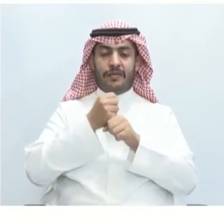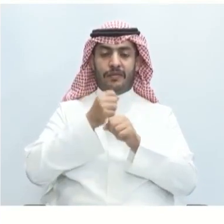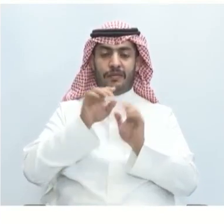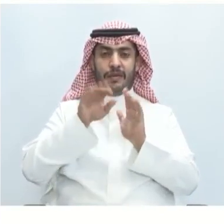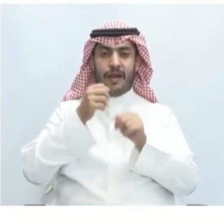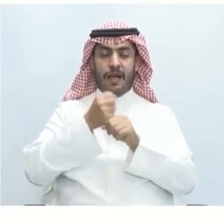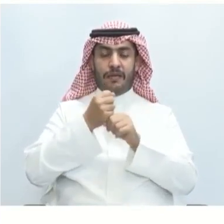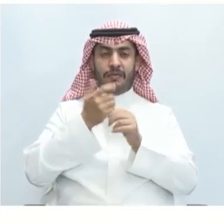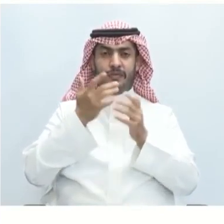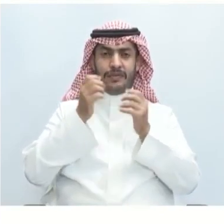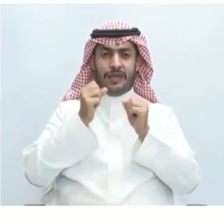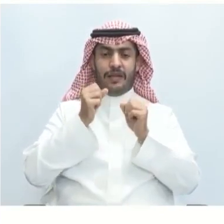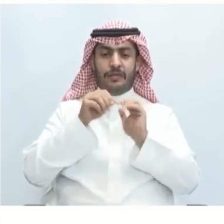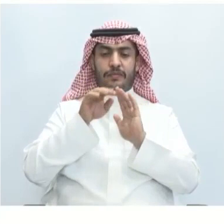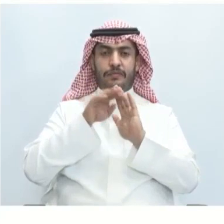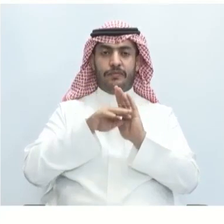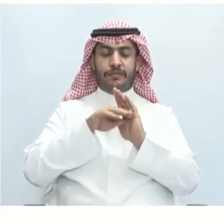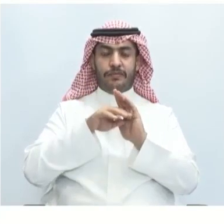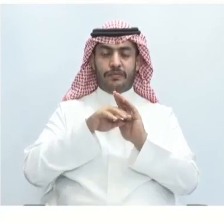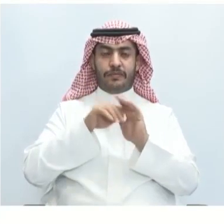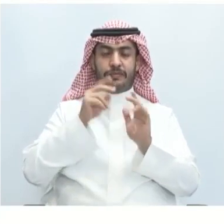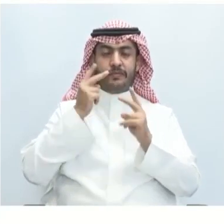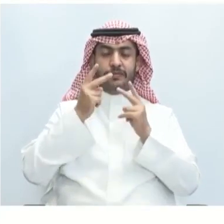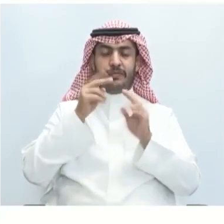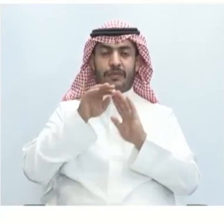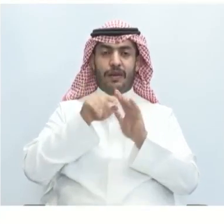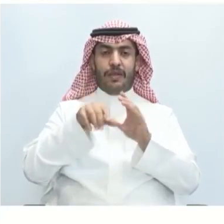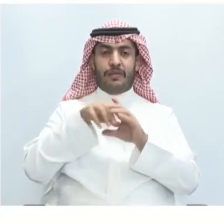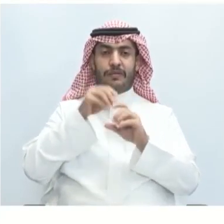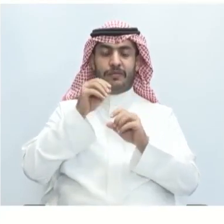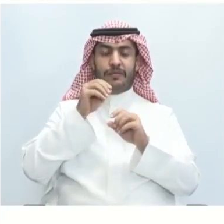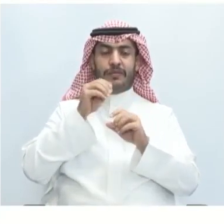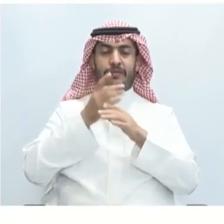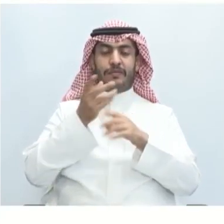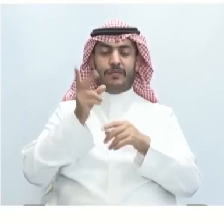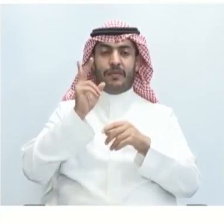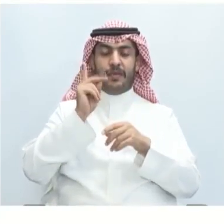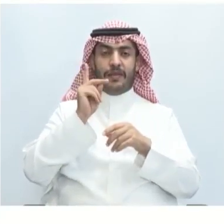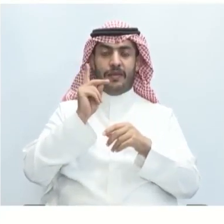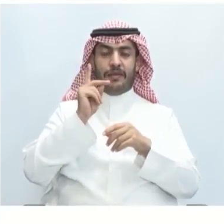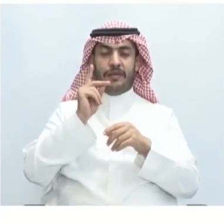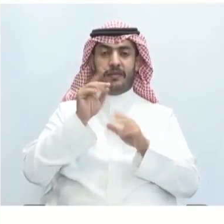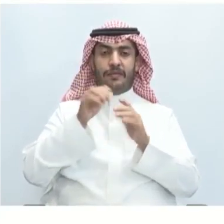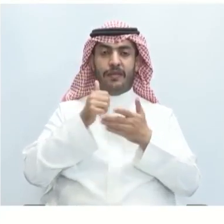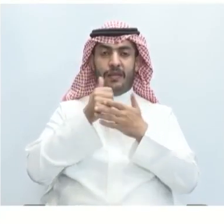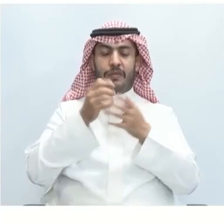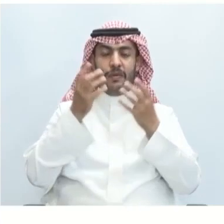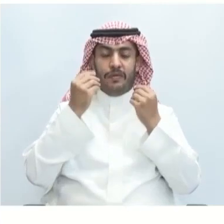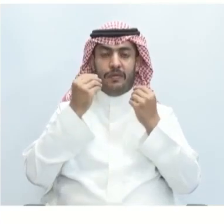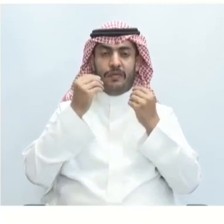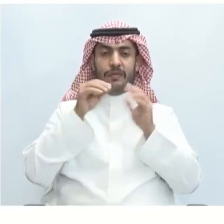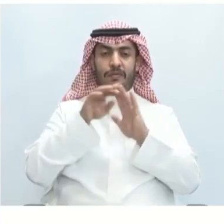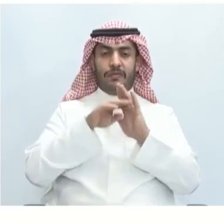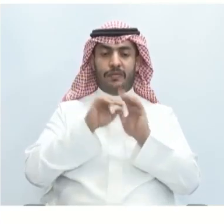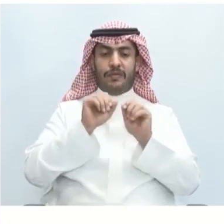اعدادات العمل المعقده سنلاحظ هنالك تعقيدات في هذا المشروع كذلك تقديم المعلومات وتسليط